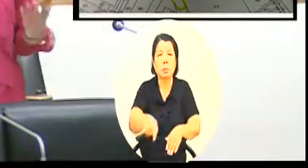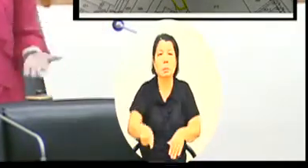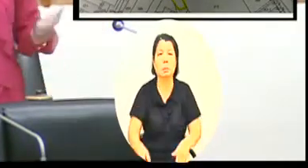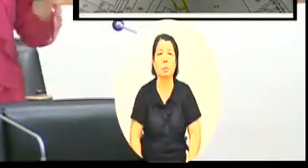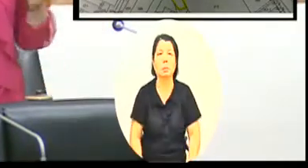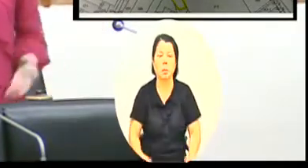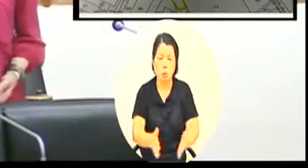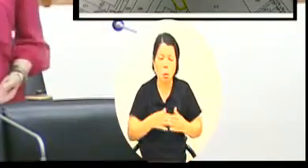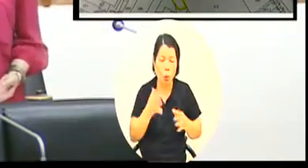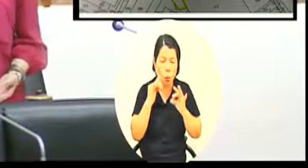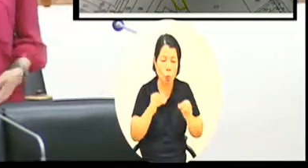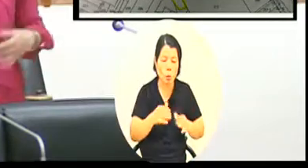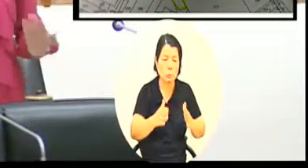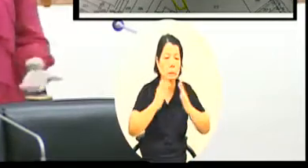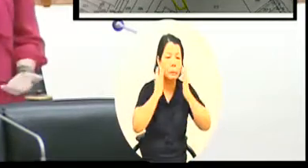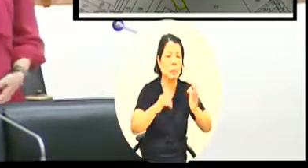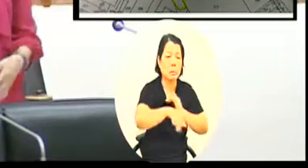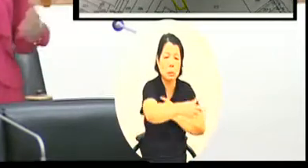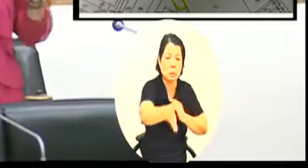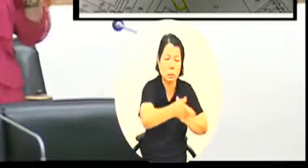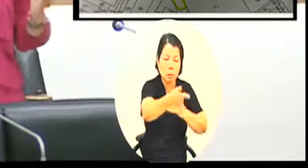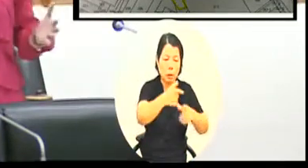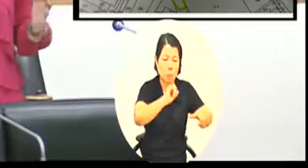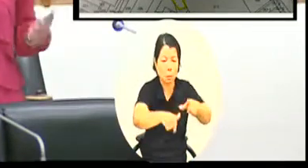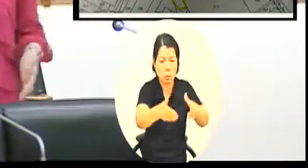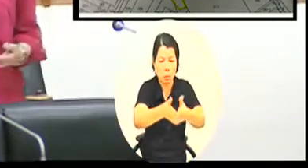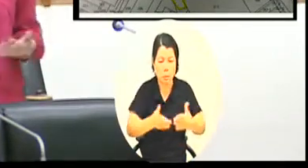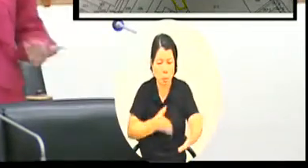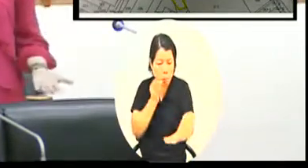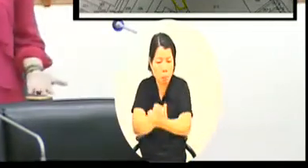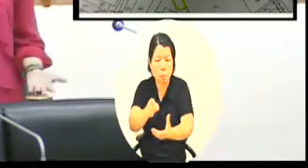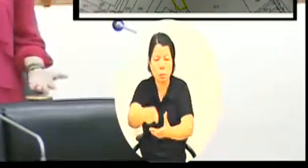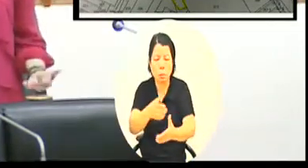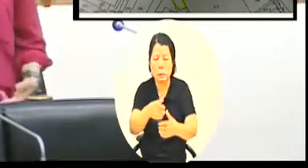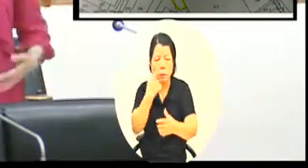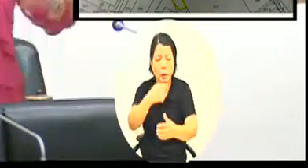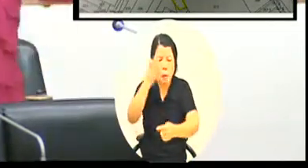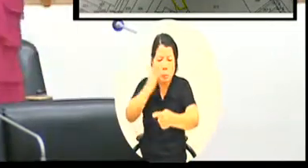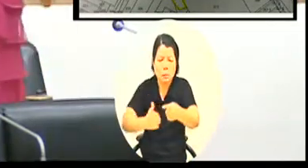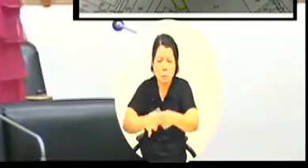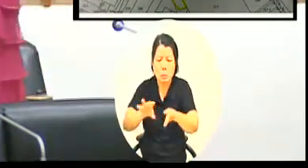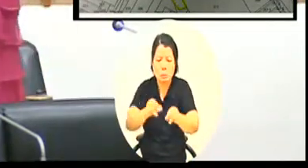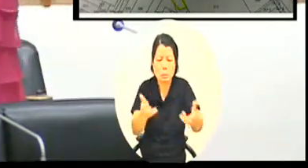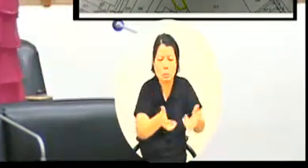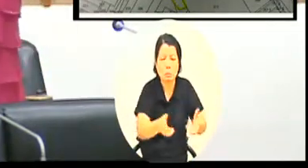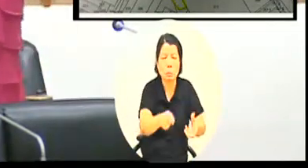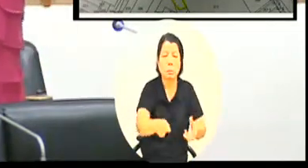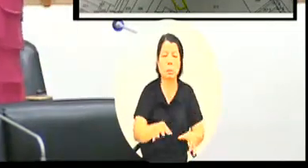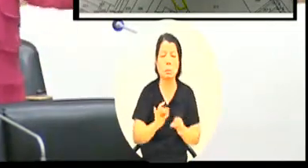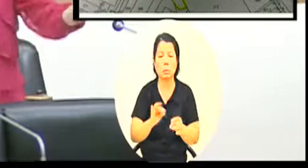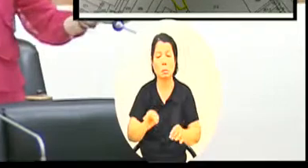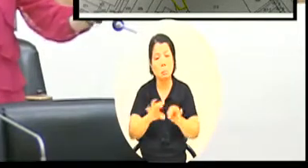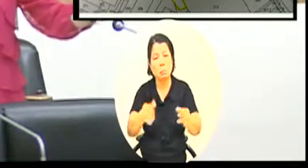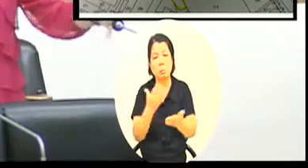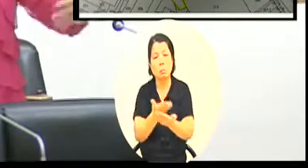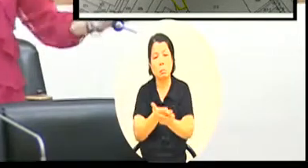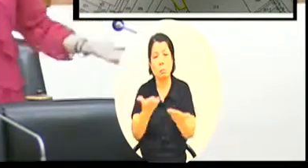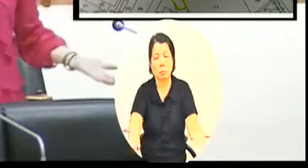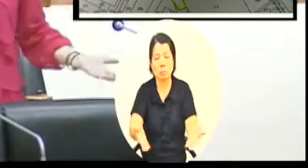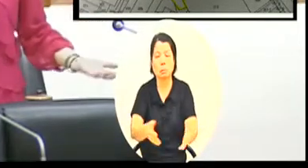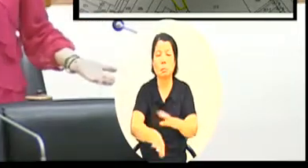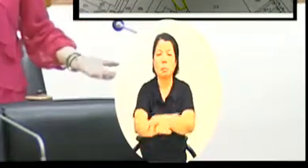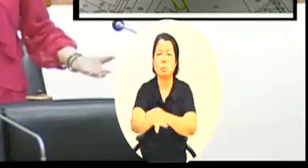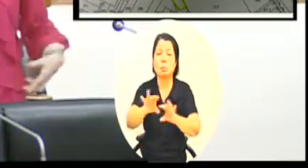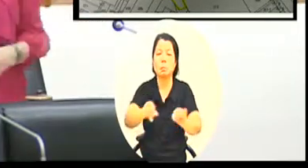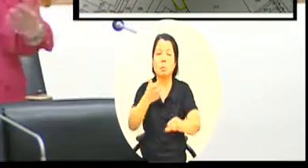你们的容积又给人家减半，那减半的话，我想投资的意愿又减少了，那减少之后这块地怎么办？就框在那里，也没办法